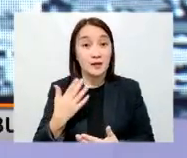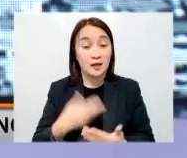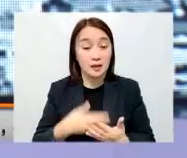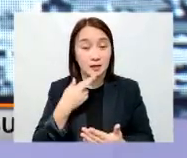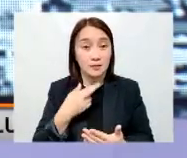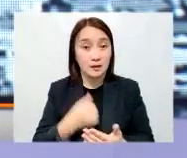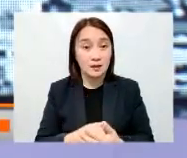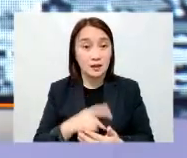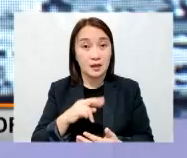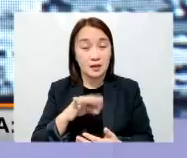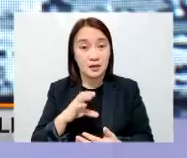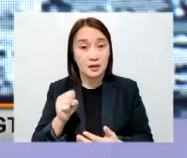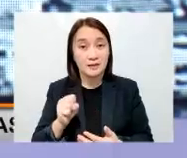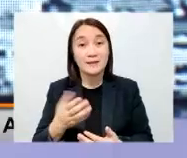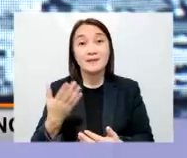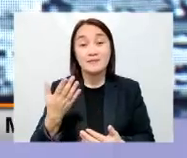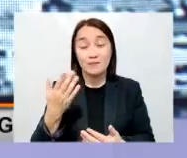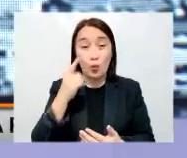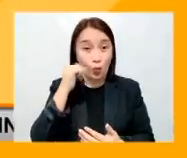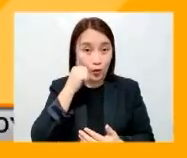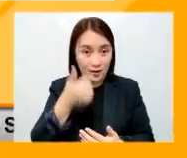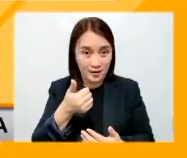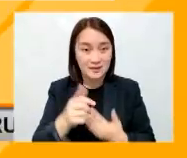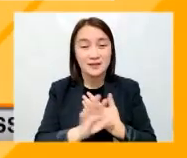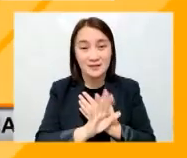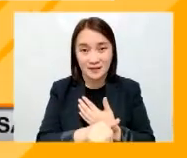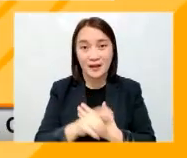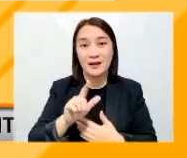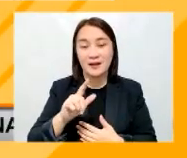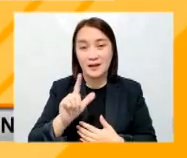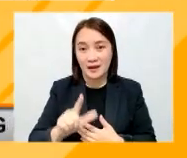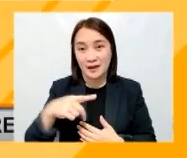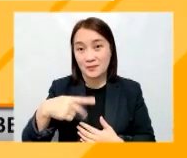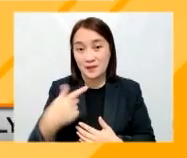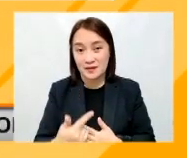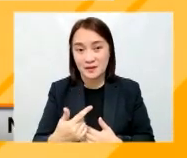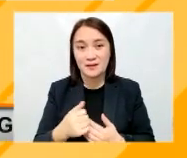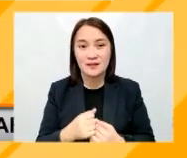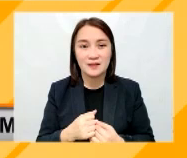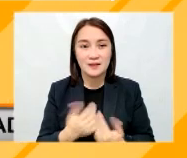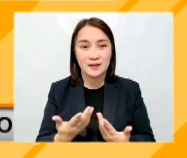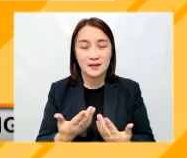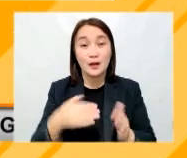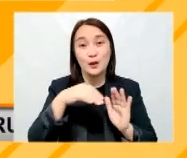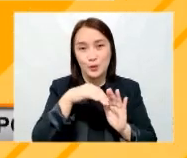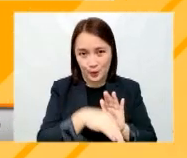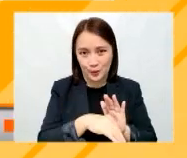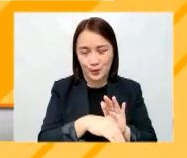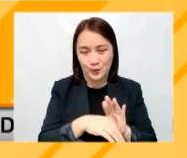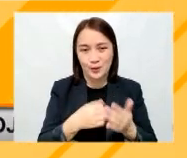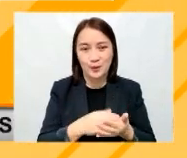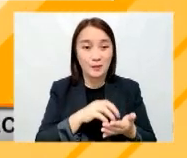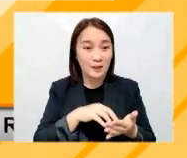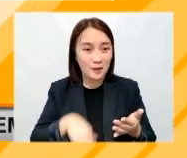ipapatupad bukas sa LPG. 3 piso kada kilong rollback ang ipapatupad ng Regasco. At umasyan ang 33 pesos na